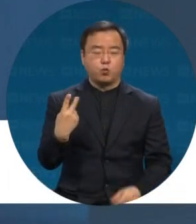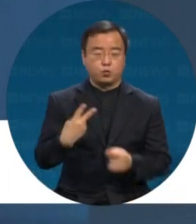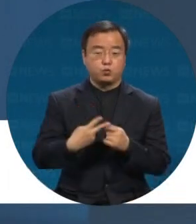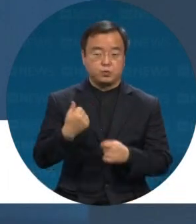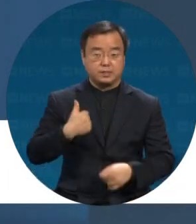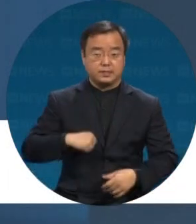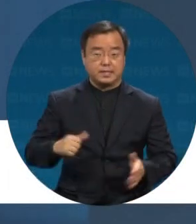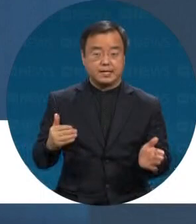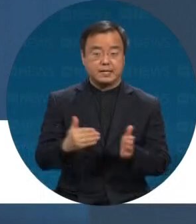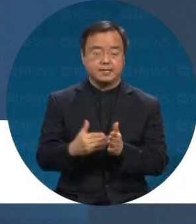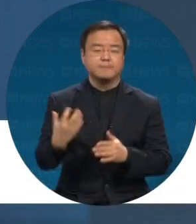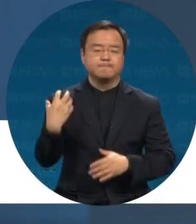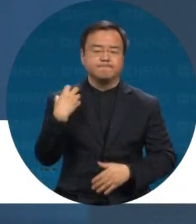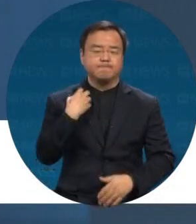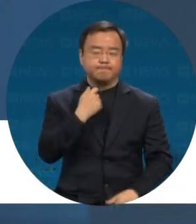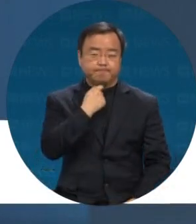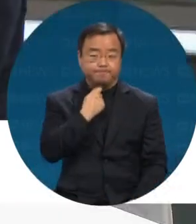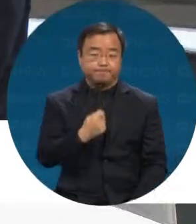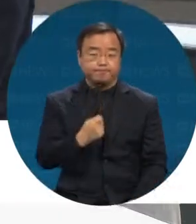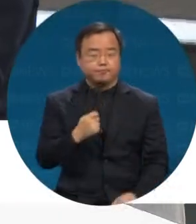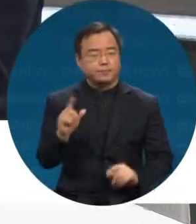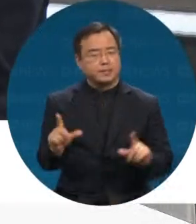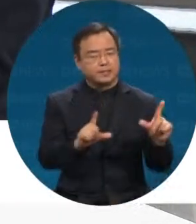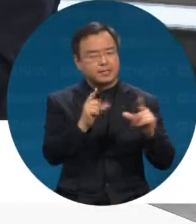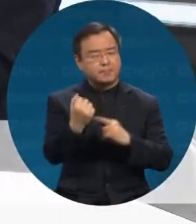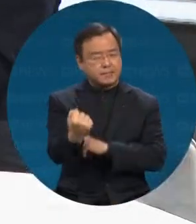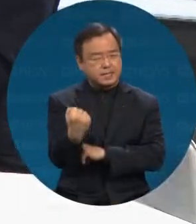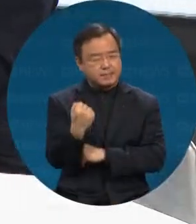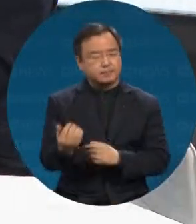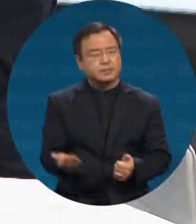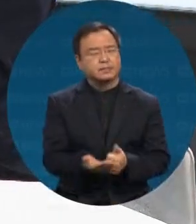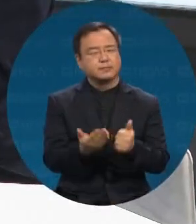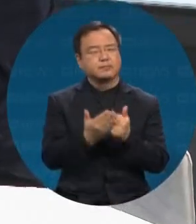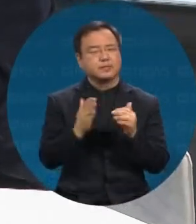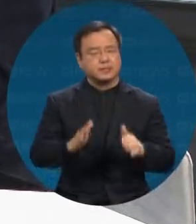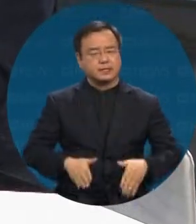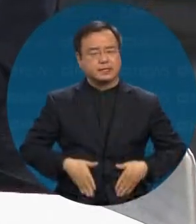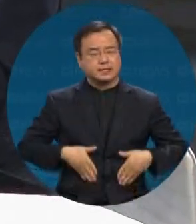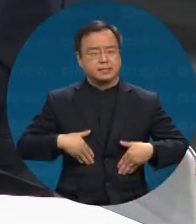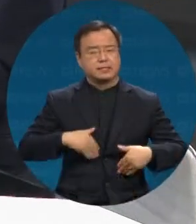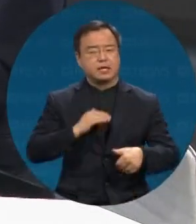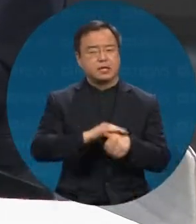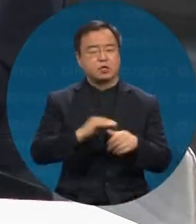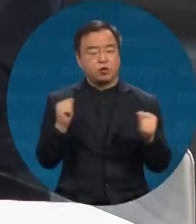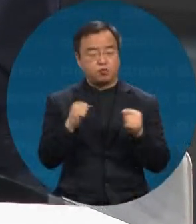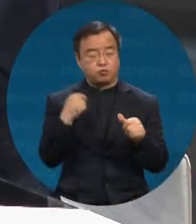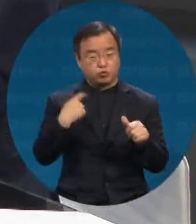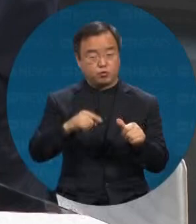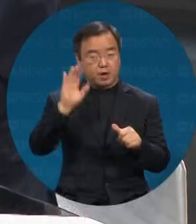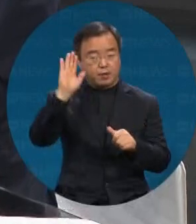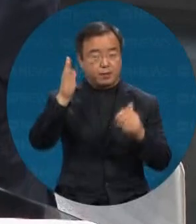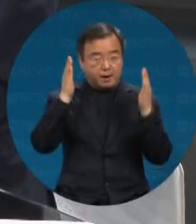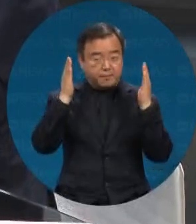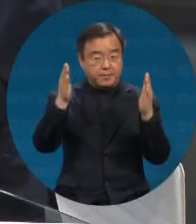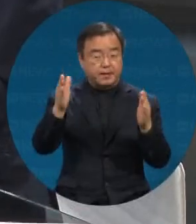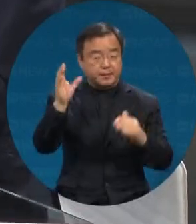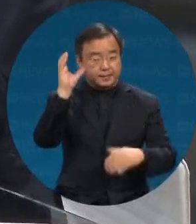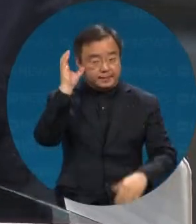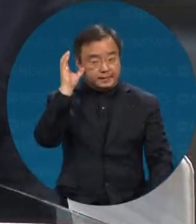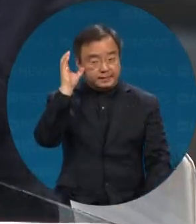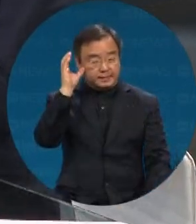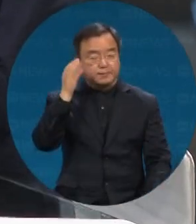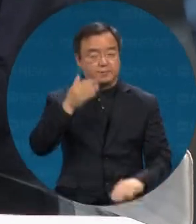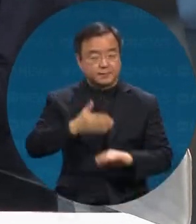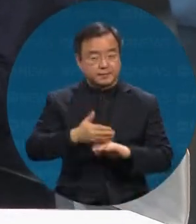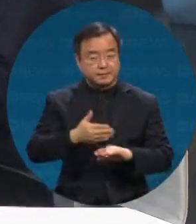그런 노력을 하고 있습니다 삶의 힘의 기운은 따뜻한 경북 교육의 앞으로의 방향 기대하겠습니다 오늘